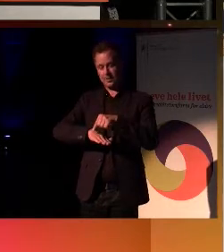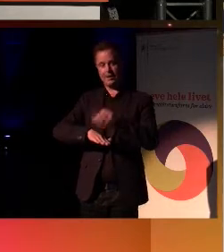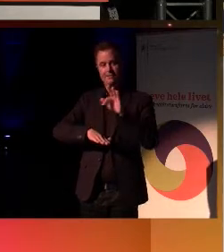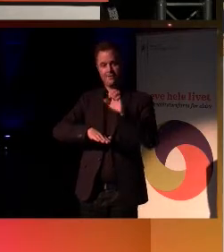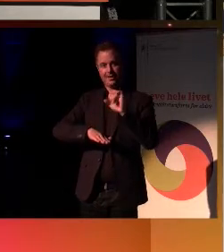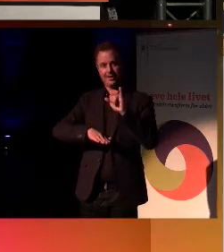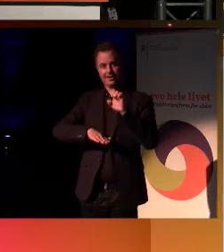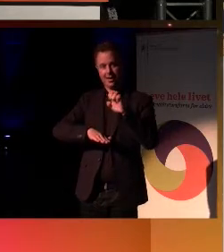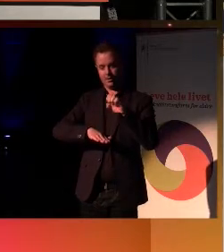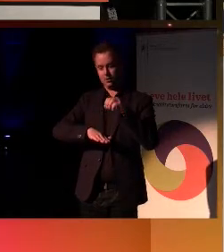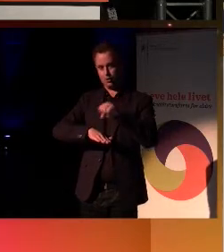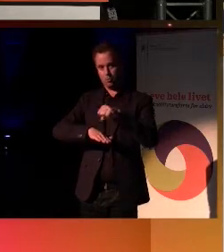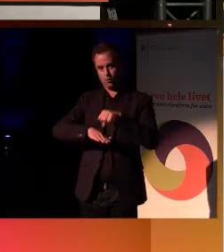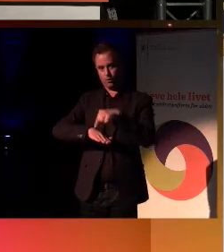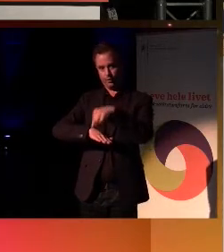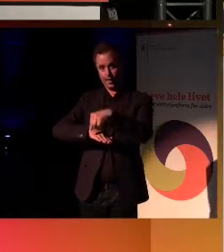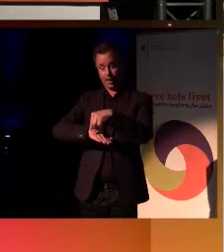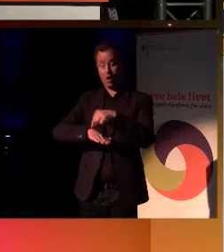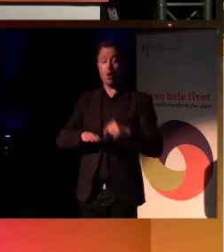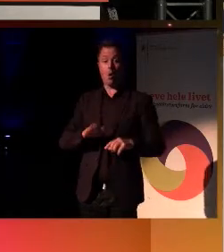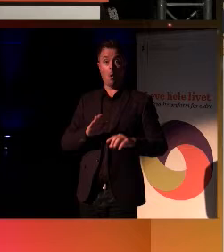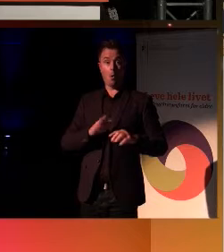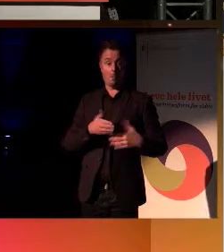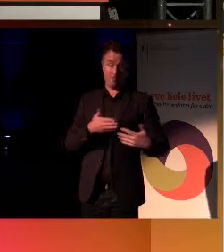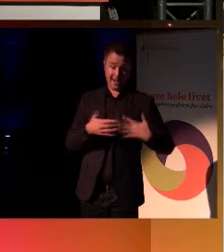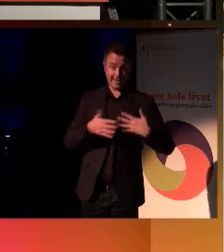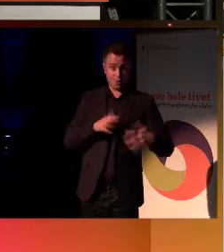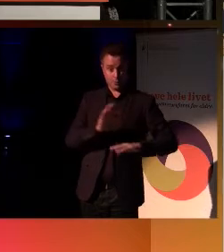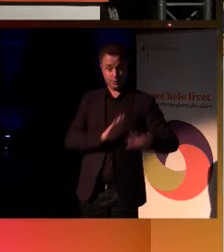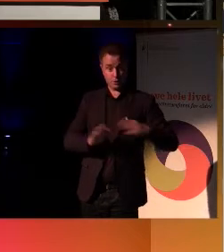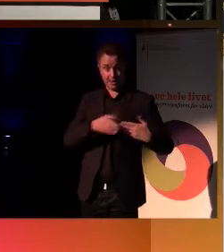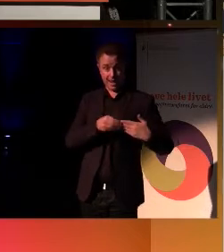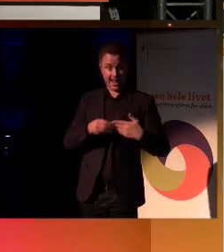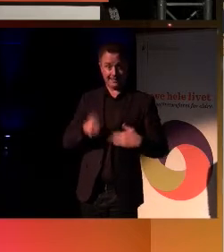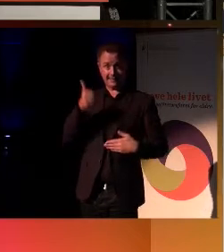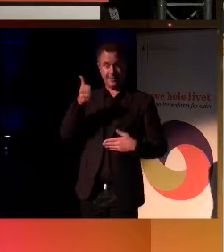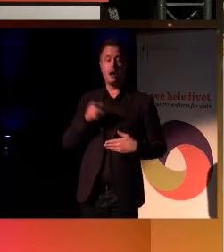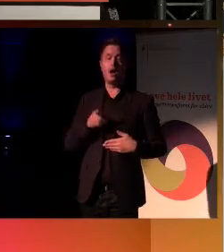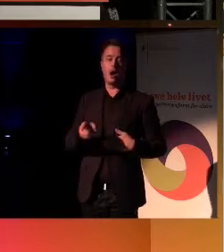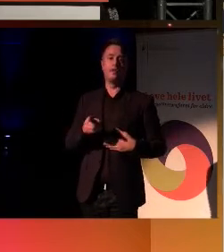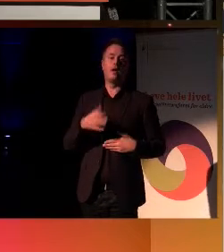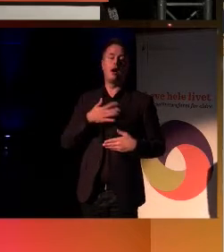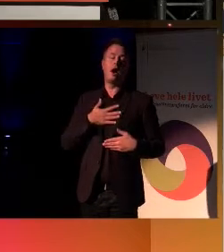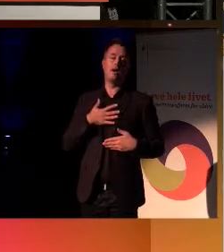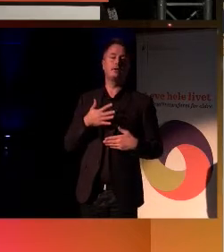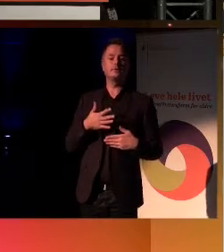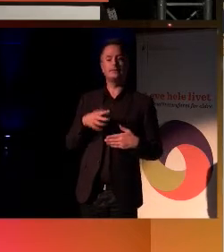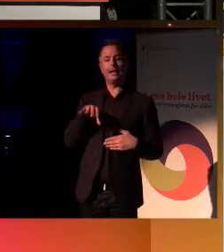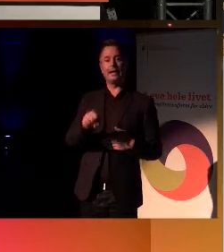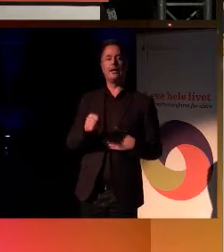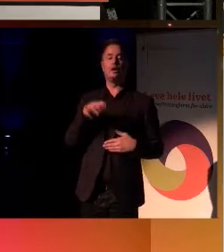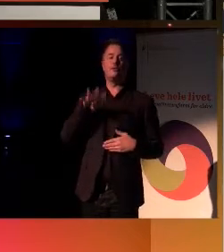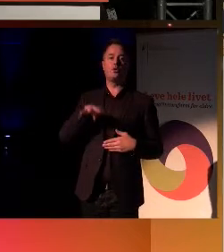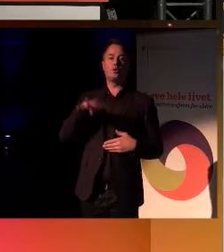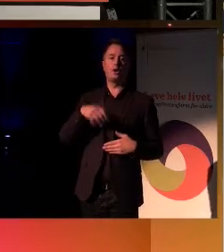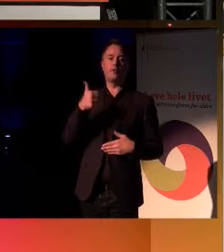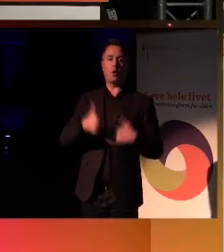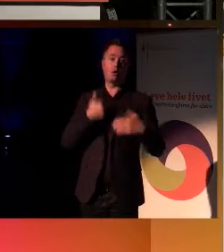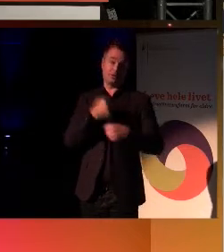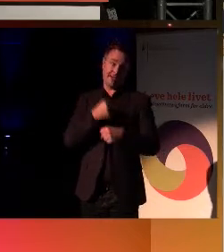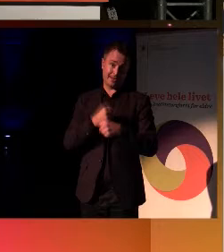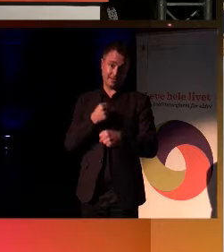kommune. Og som pleie- og omsorgsleder der sånn, så disponerer han 14 årsverk. Fire av de sykepleiere.